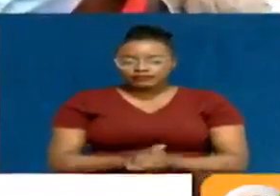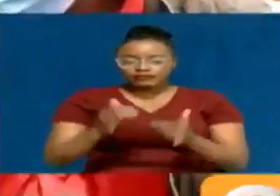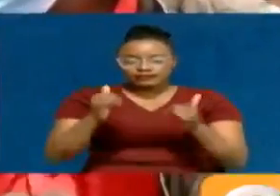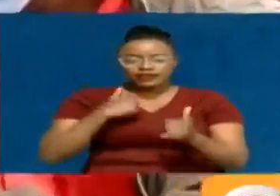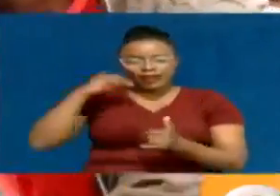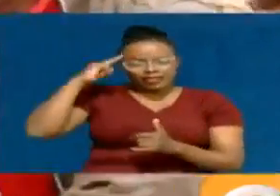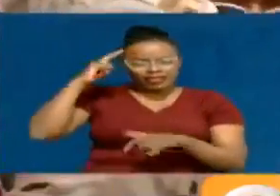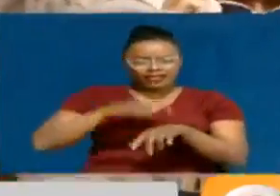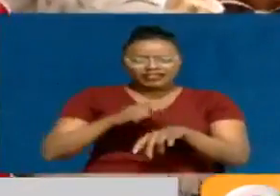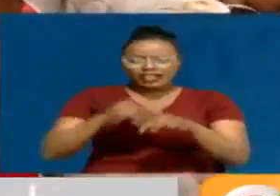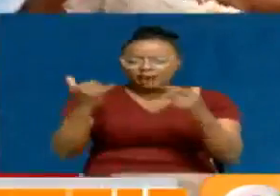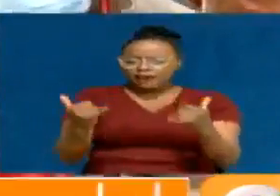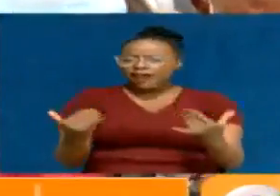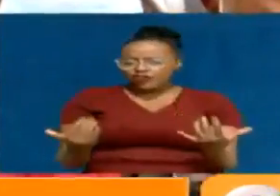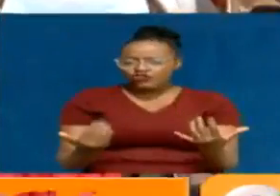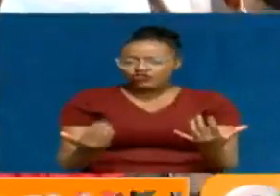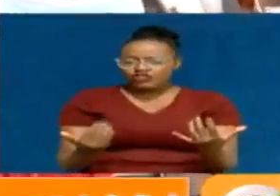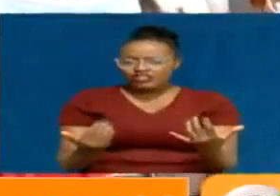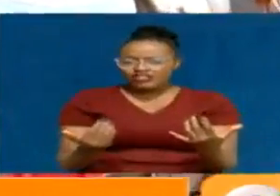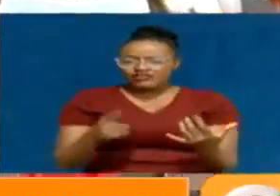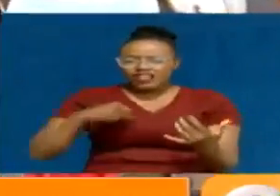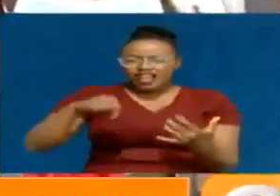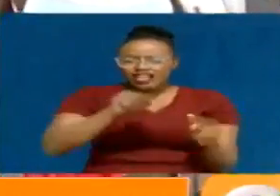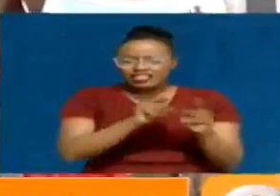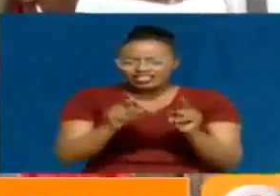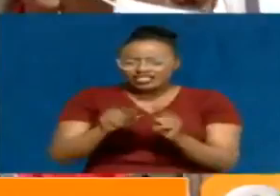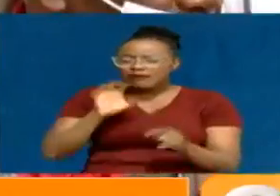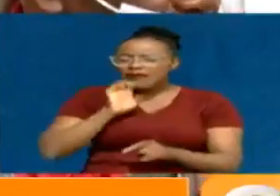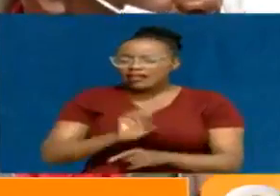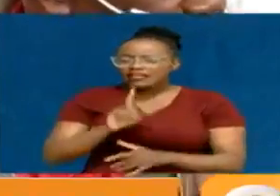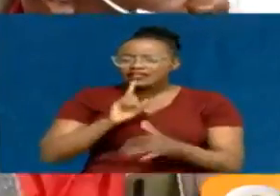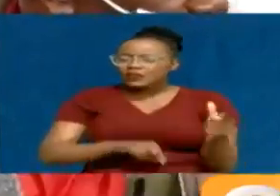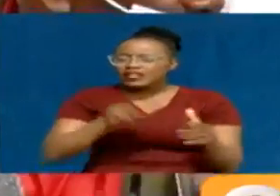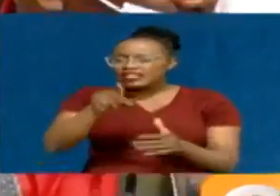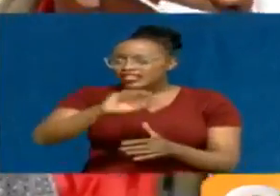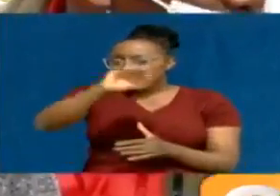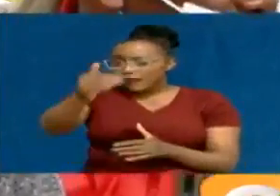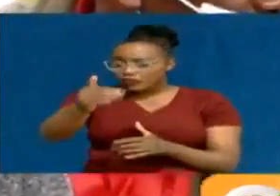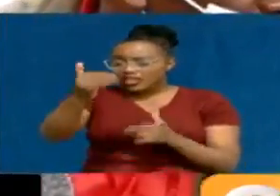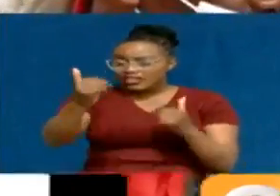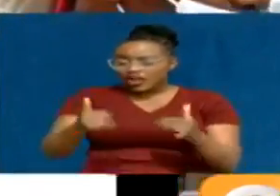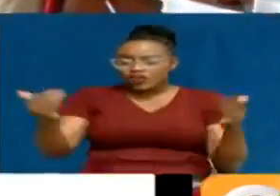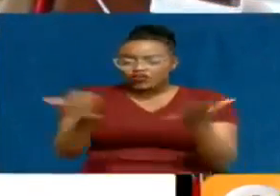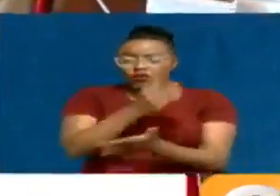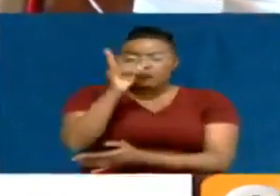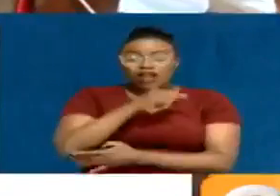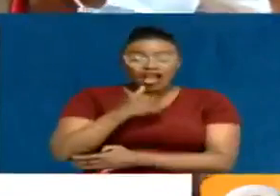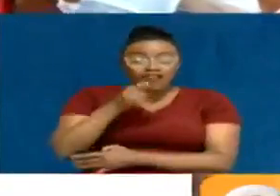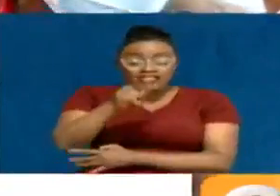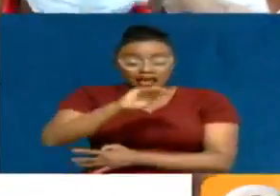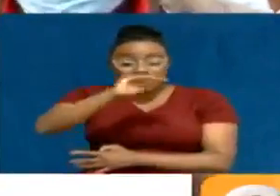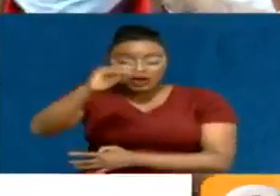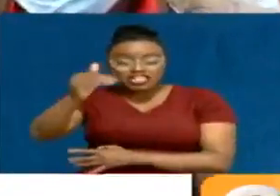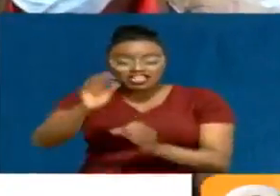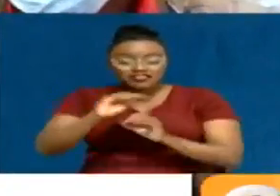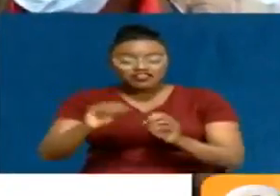sasa nafikiri imefika wakati ambayo sisi tukiwa wazee tumesema hiyo mlima sasa imeondoka. Hakuna mlima hapo